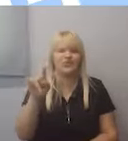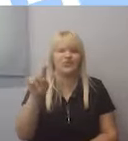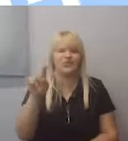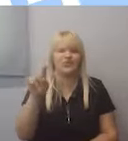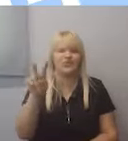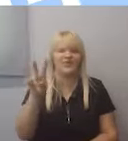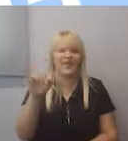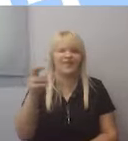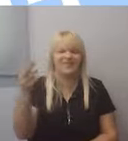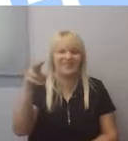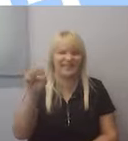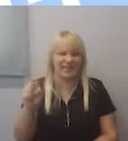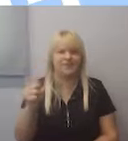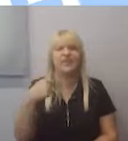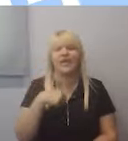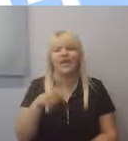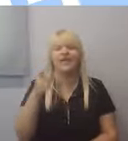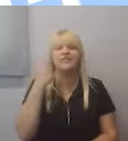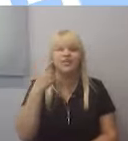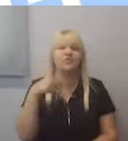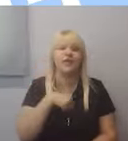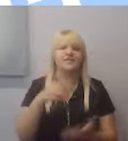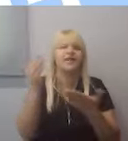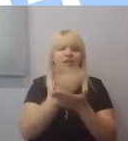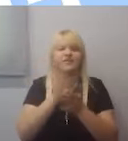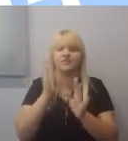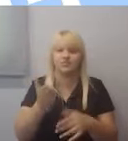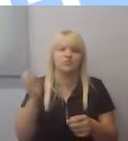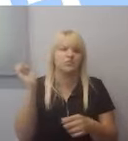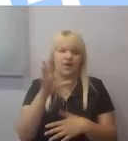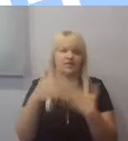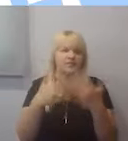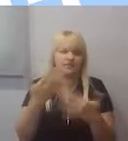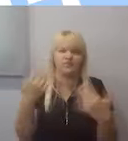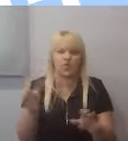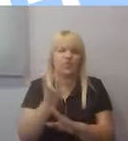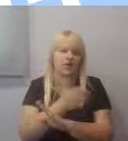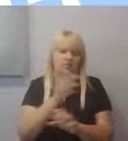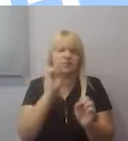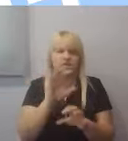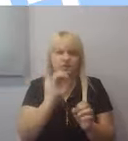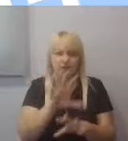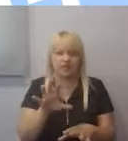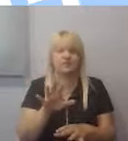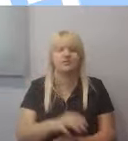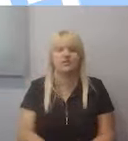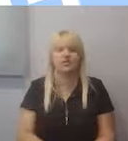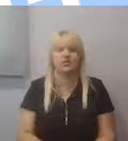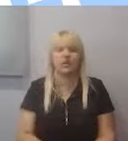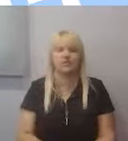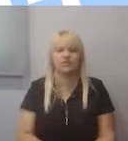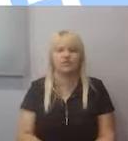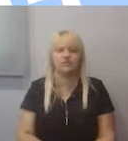es pieļauju ka es noteikti atkārtošos prezentācijā jau ar iepriekš stāstīto tad par